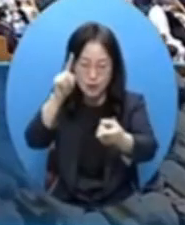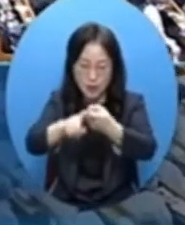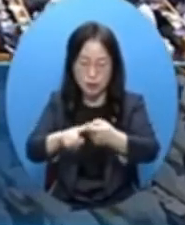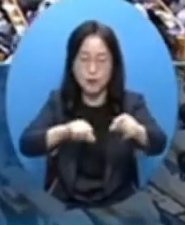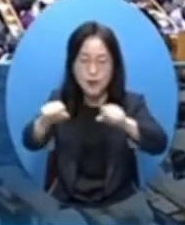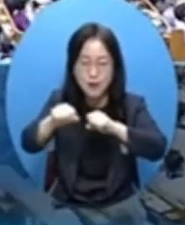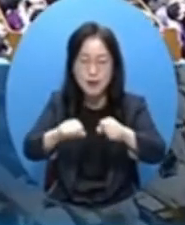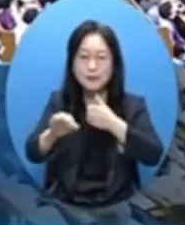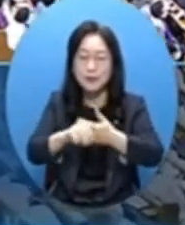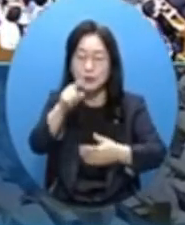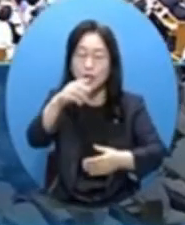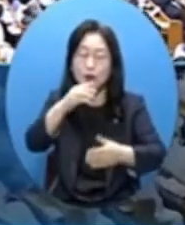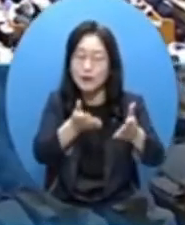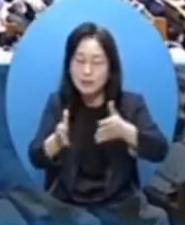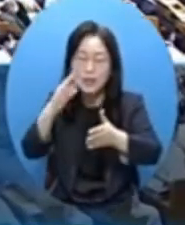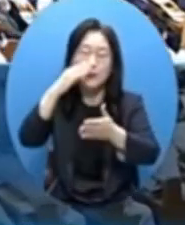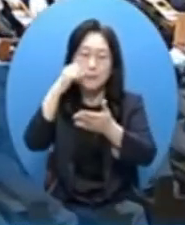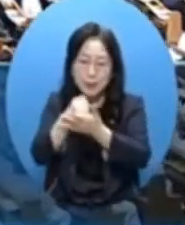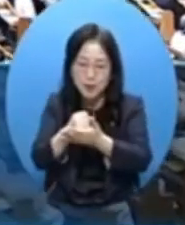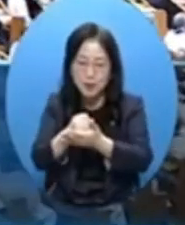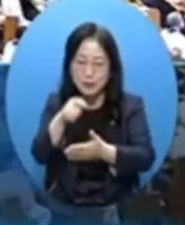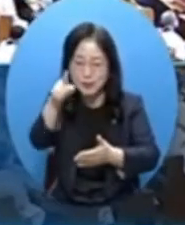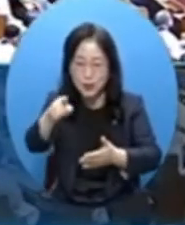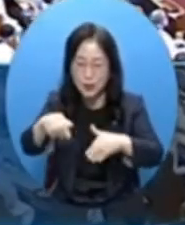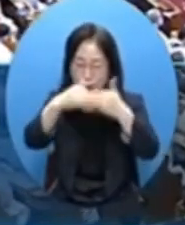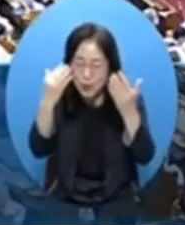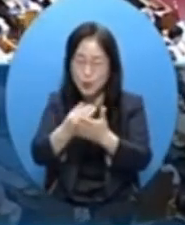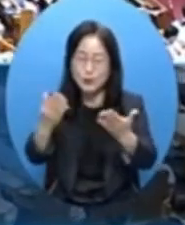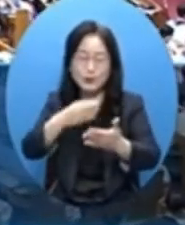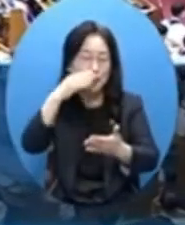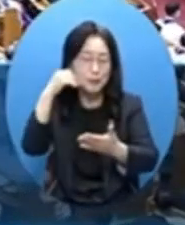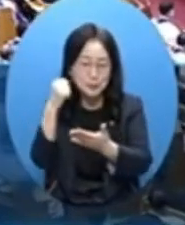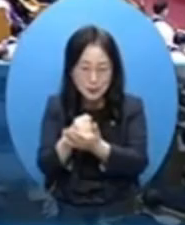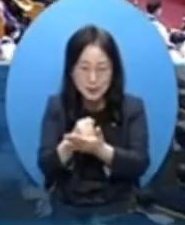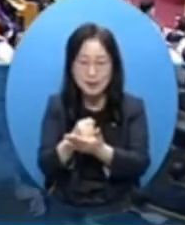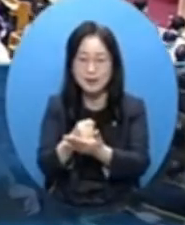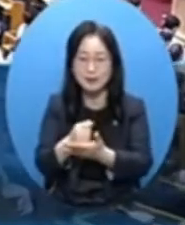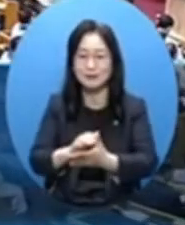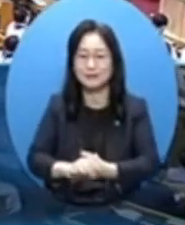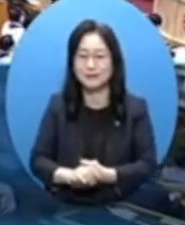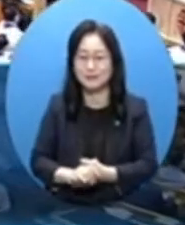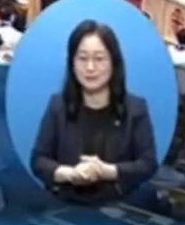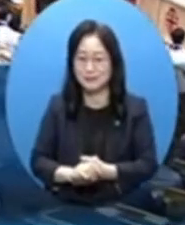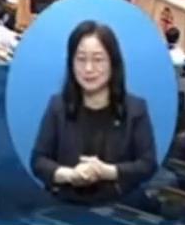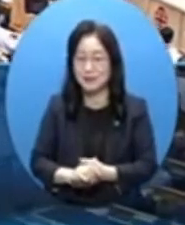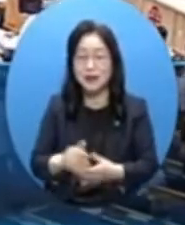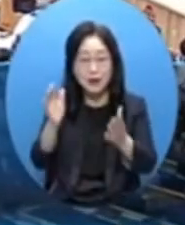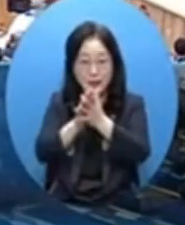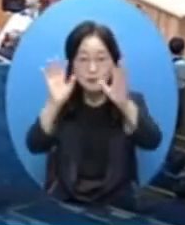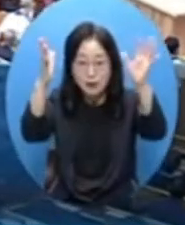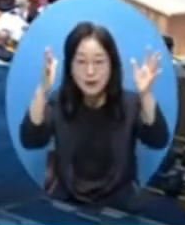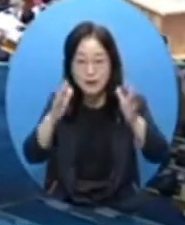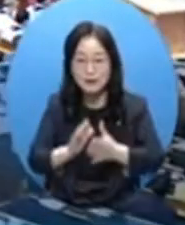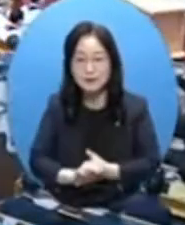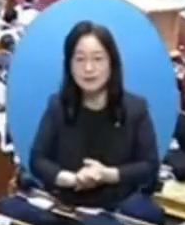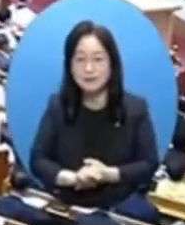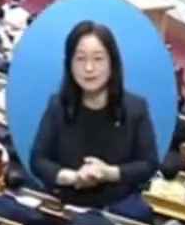행하라 그리하면 내게는 평탄하게 될 것이며 내가 형통하리라 할렐루야